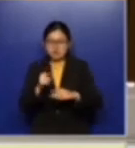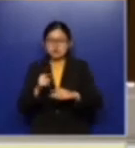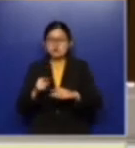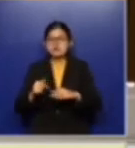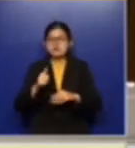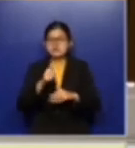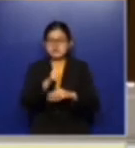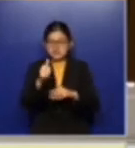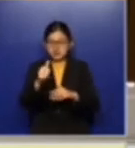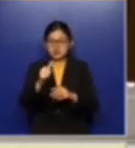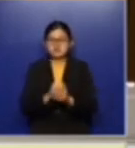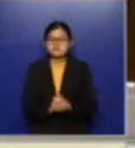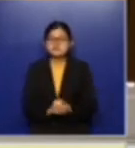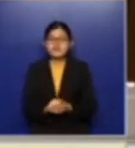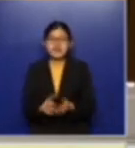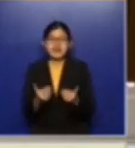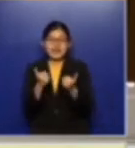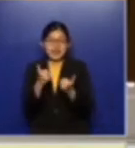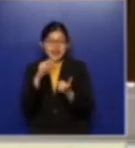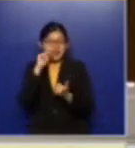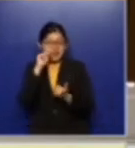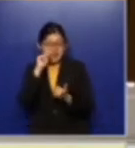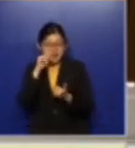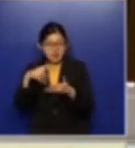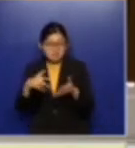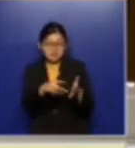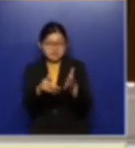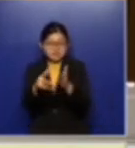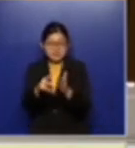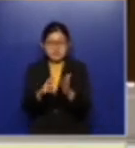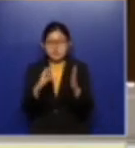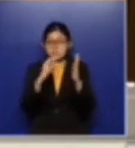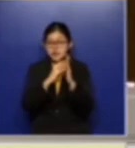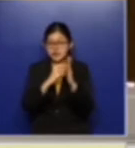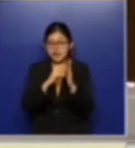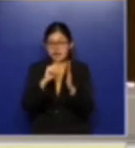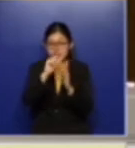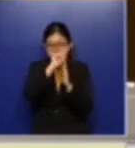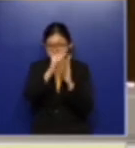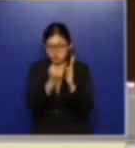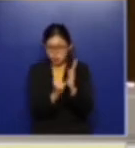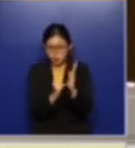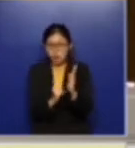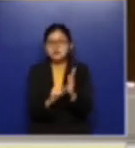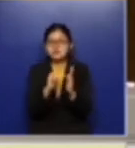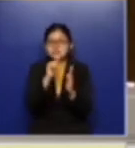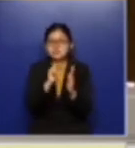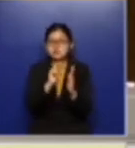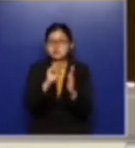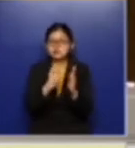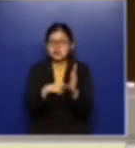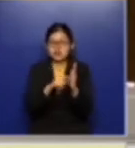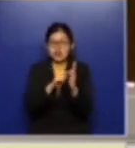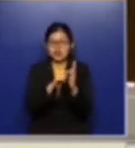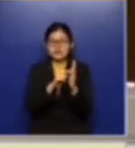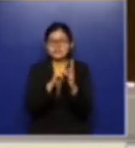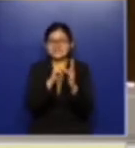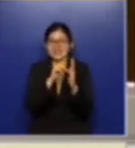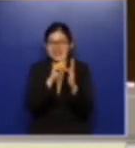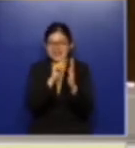น้ำที่ใช้อยู่ในภาคกลาง22จังหวัดเริ่มตั้งแต่จังหวัดตราดมาถึงสมุทรปราการ